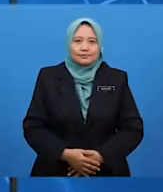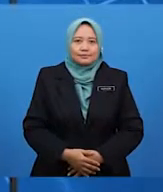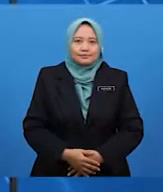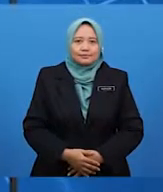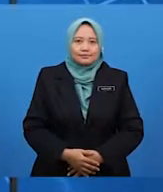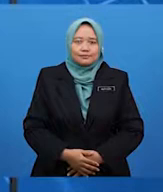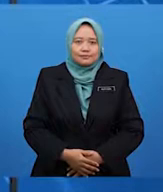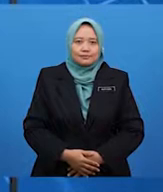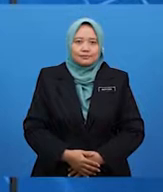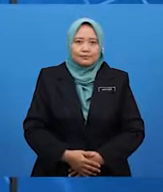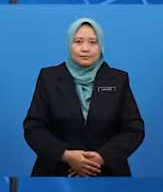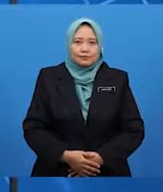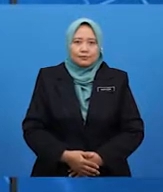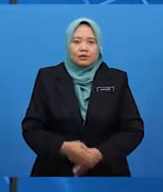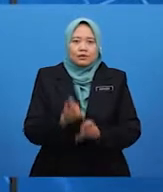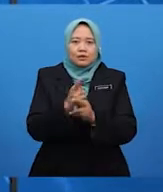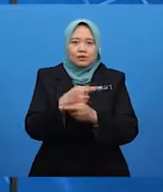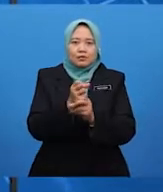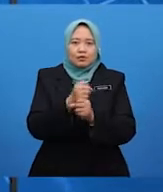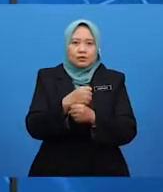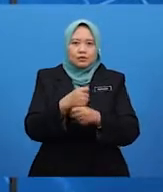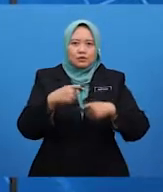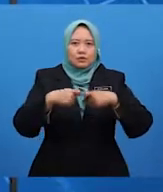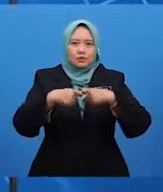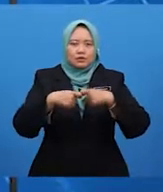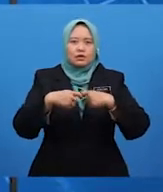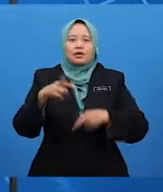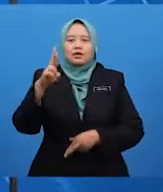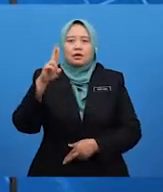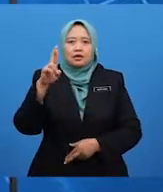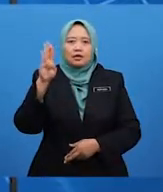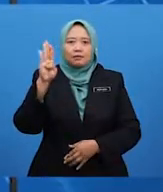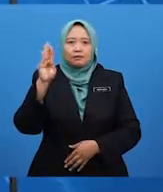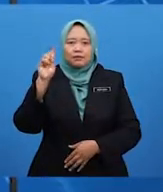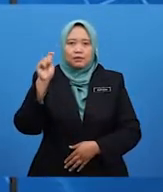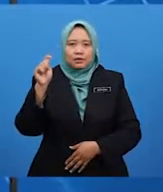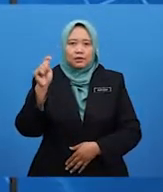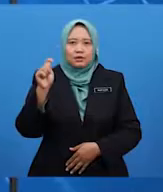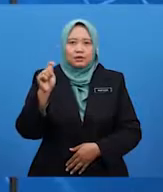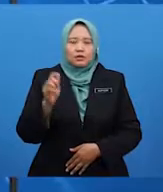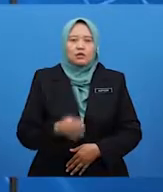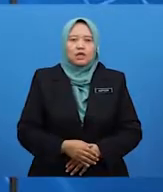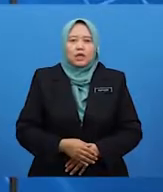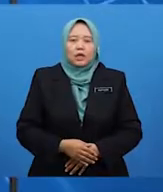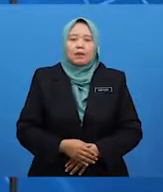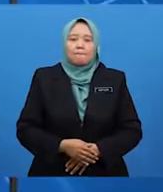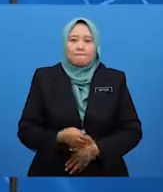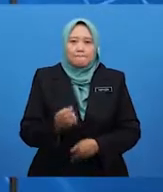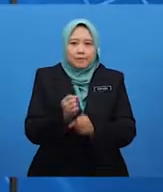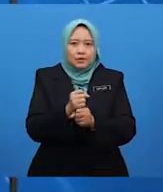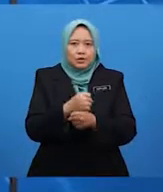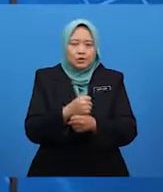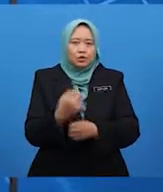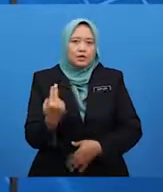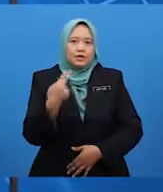iaitu reka bentuk teknologi. Reka bentuk teknologi ataupun RBT ini merupakan satu bentuk penghasilan